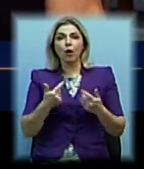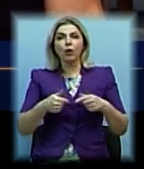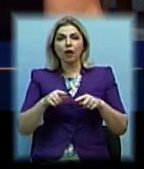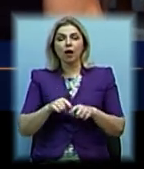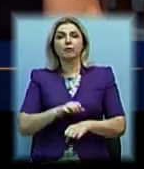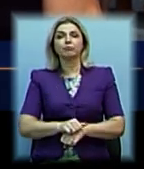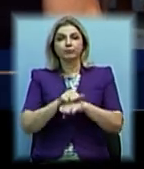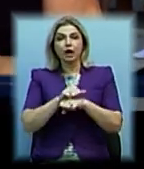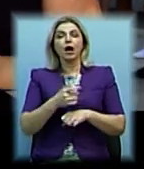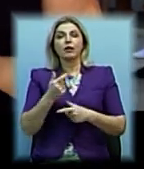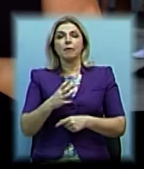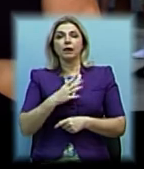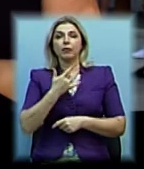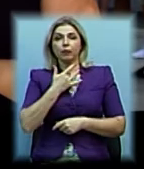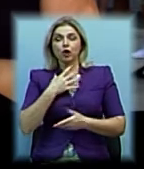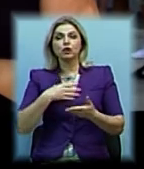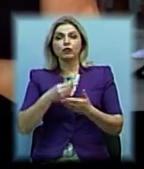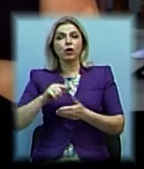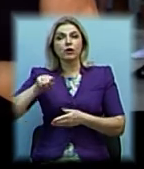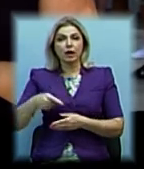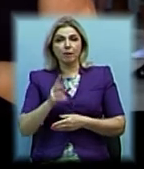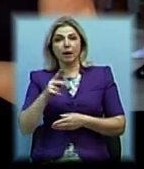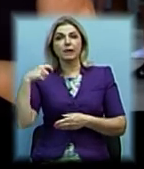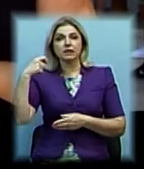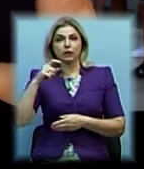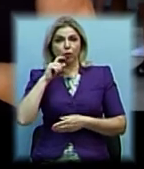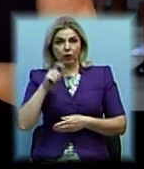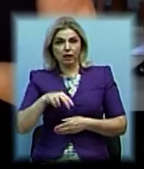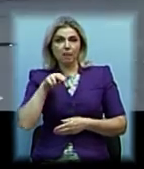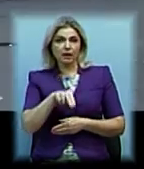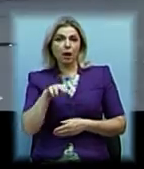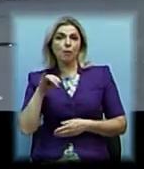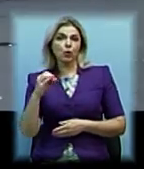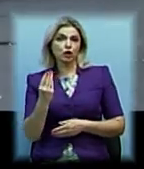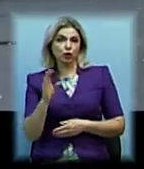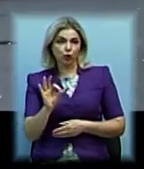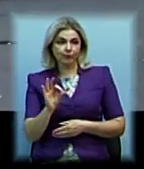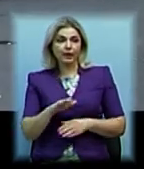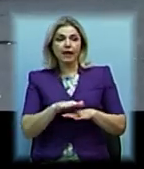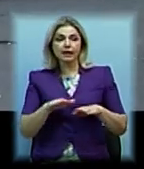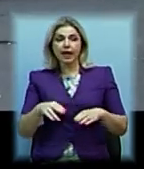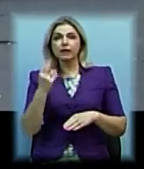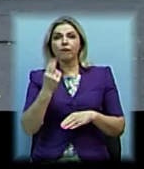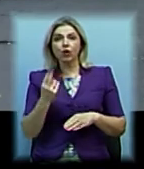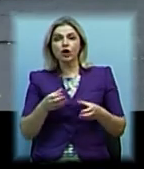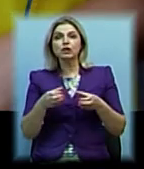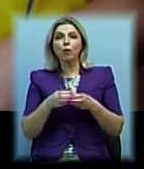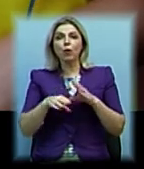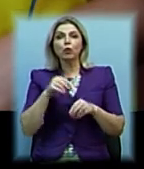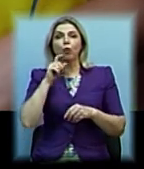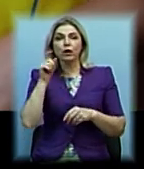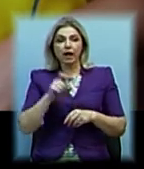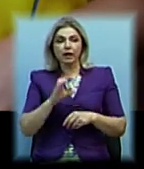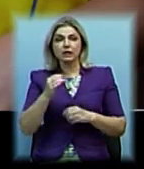Організували мітинг, на якому висунули свої вимоги до президента України Петра Порошенка. Діти у формі кольорів збірної України зі